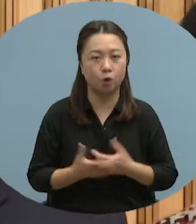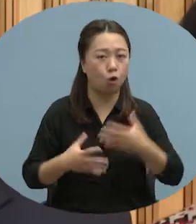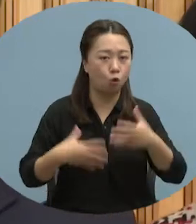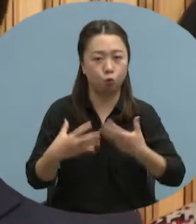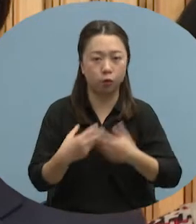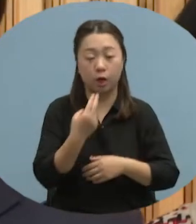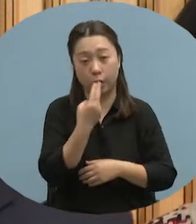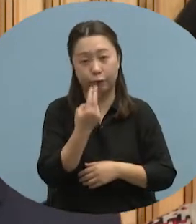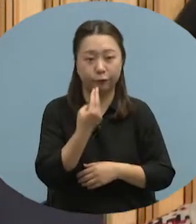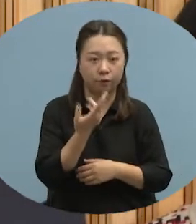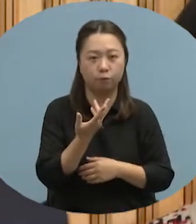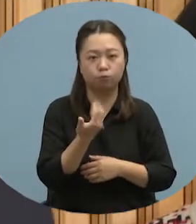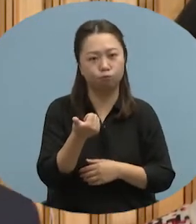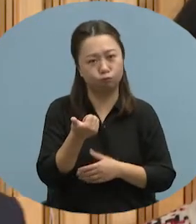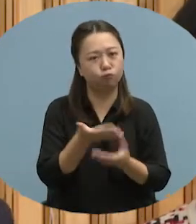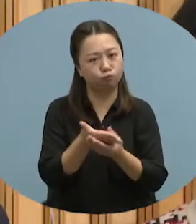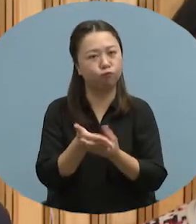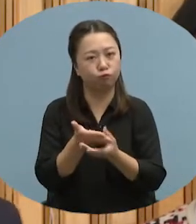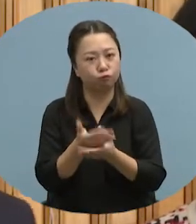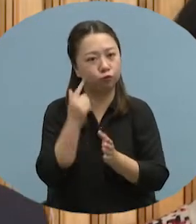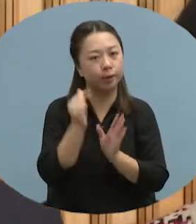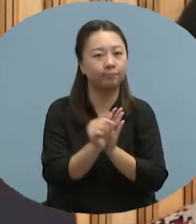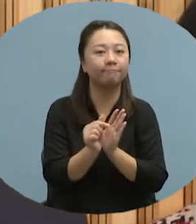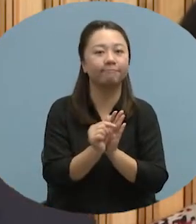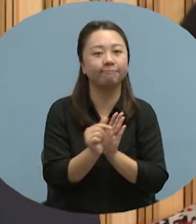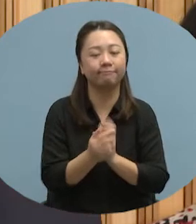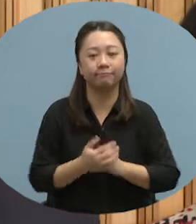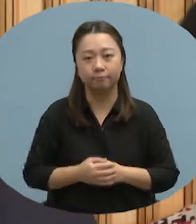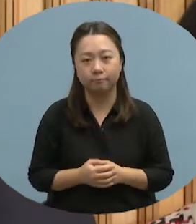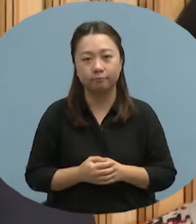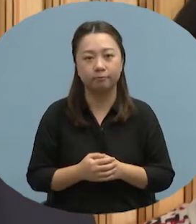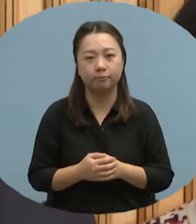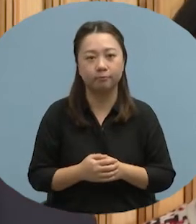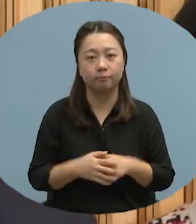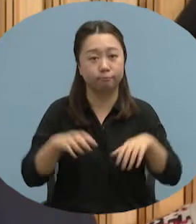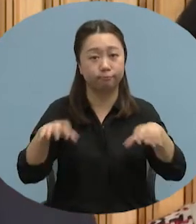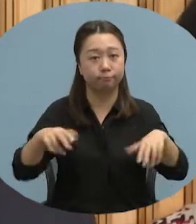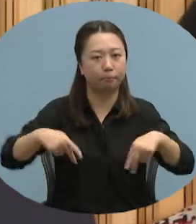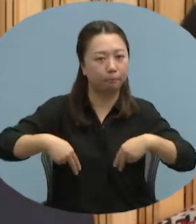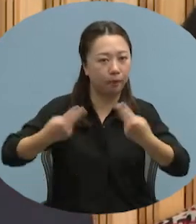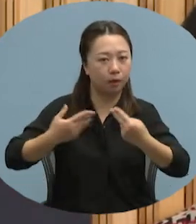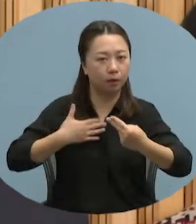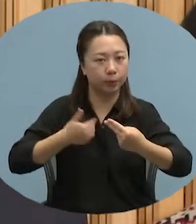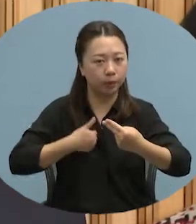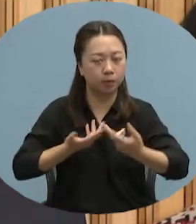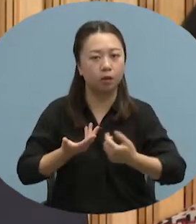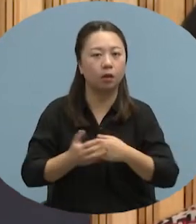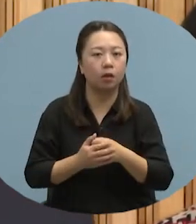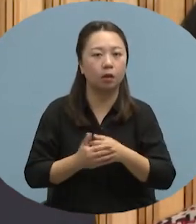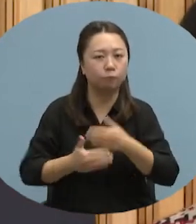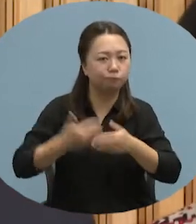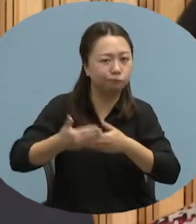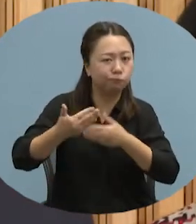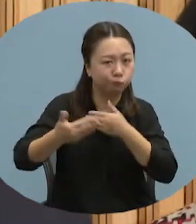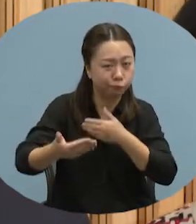會議的氣氛是積極和正面的，就兩地通關有序恢